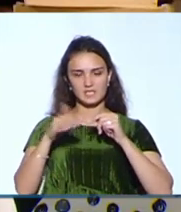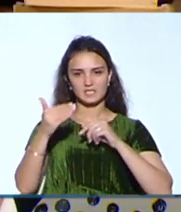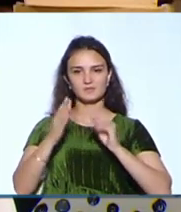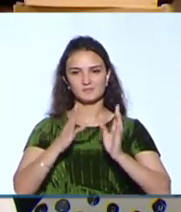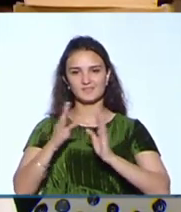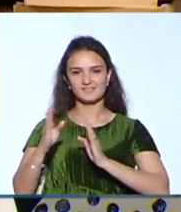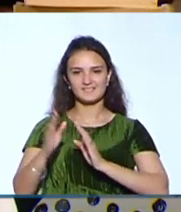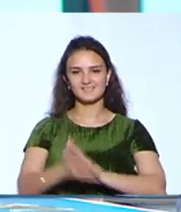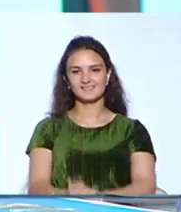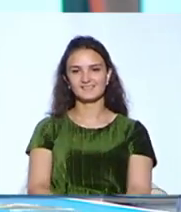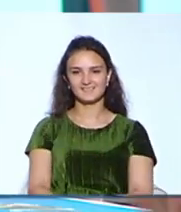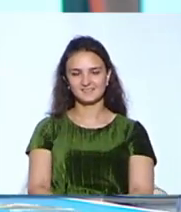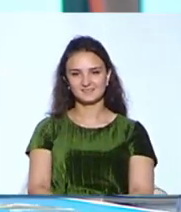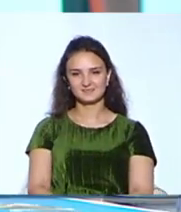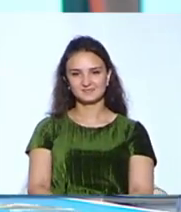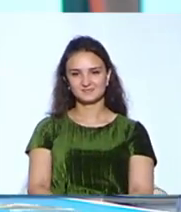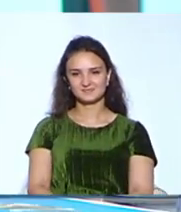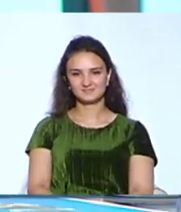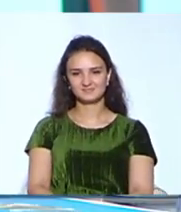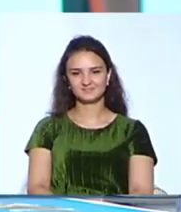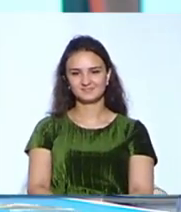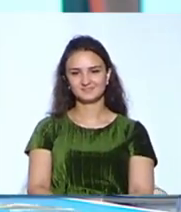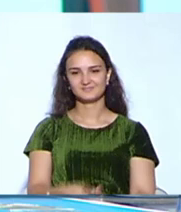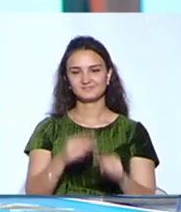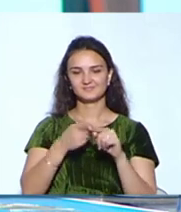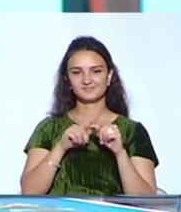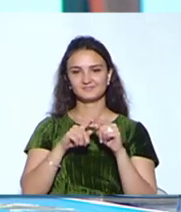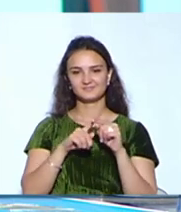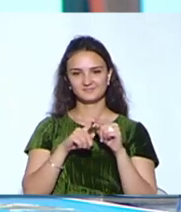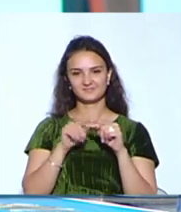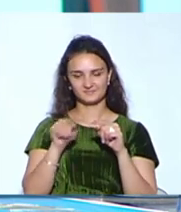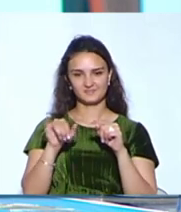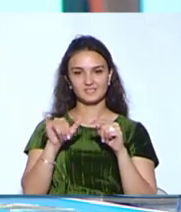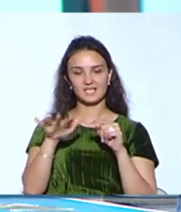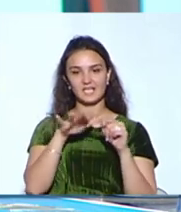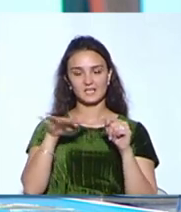მოიქეცით. დიახ, ანუ რამდენ გარემოშიც ვართ, იმდენი ნაწილია.